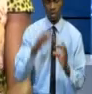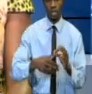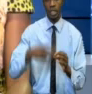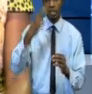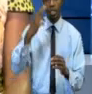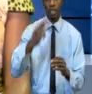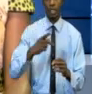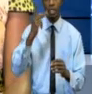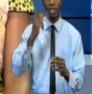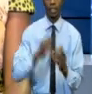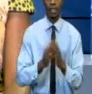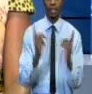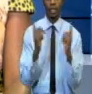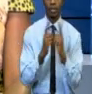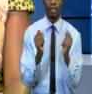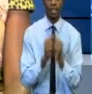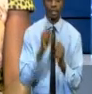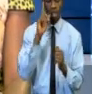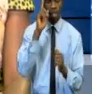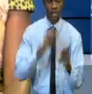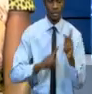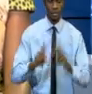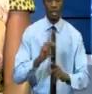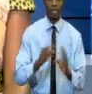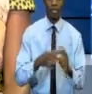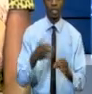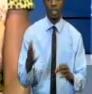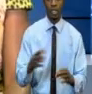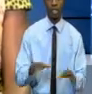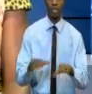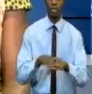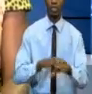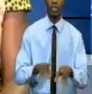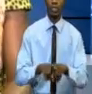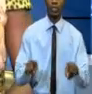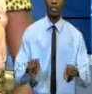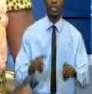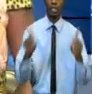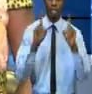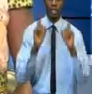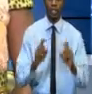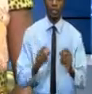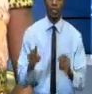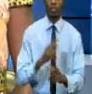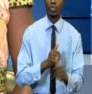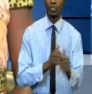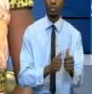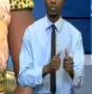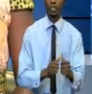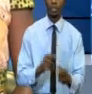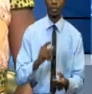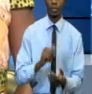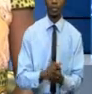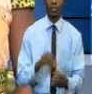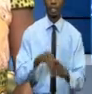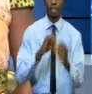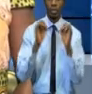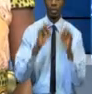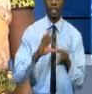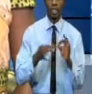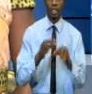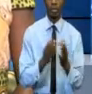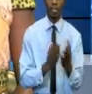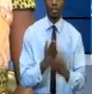avec la population de ce coin sur différentes questions d'actualité. Les précisions, c'est dans ce journal traduit en langage des signes par